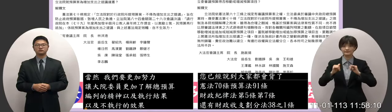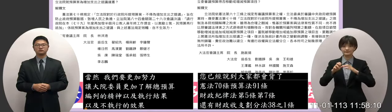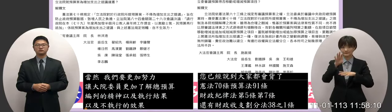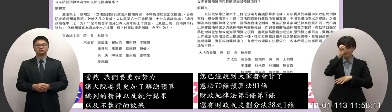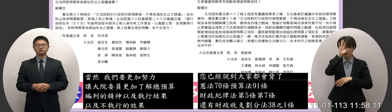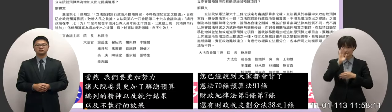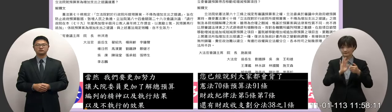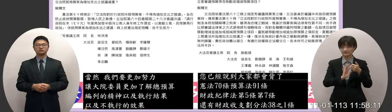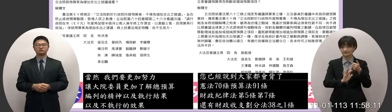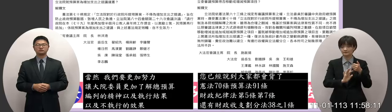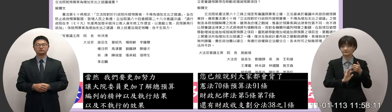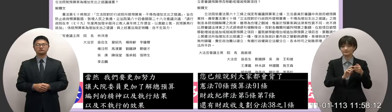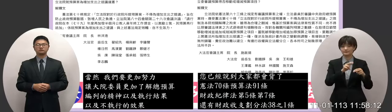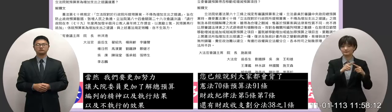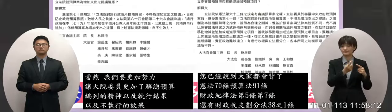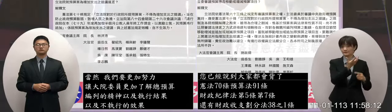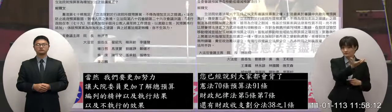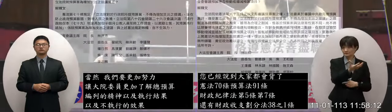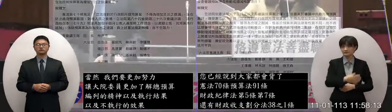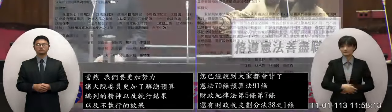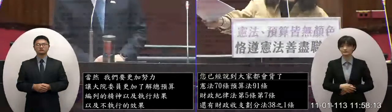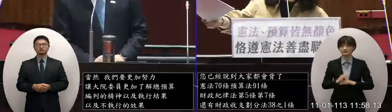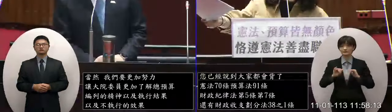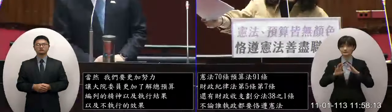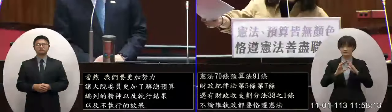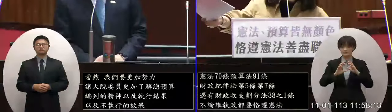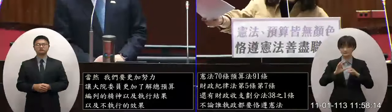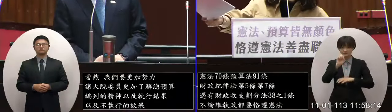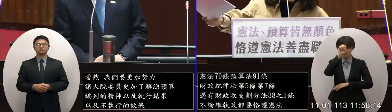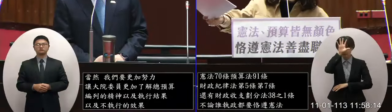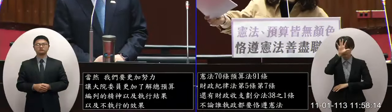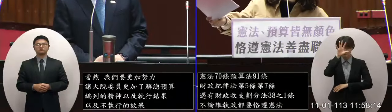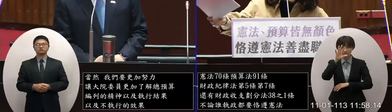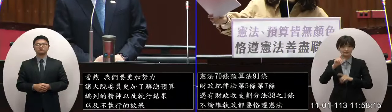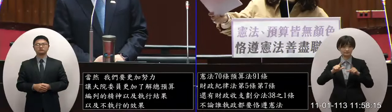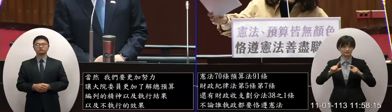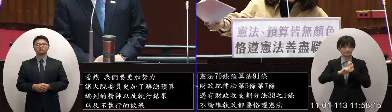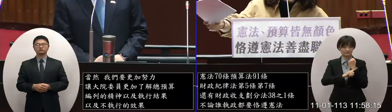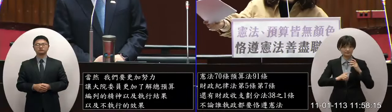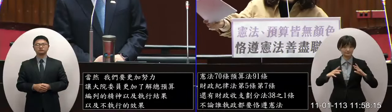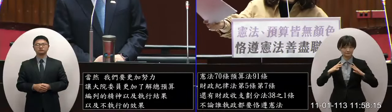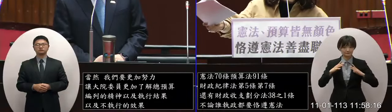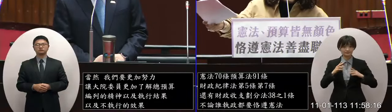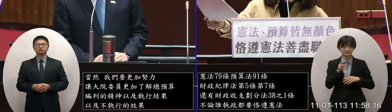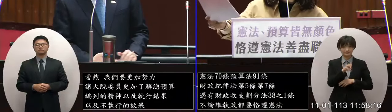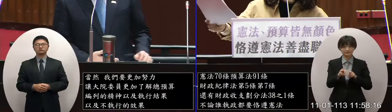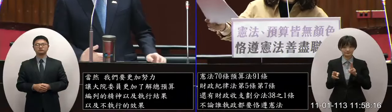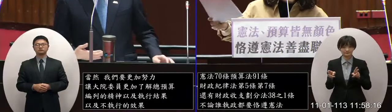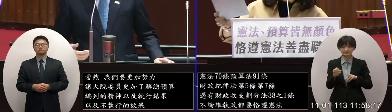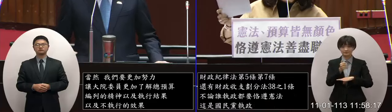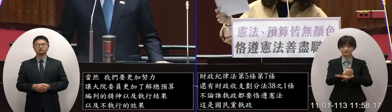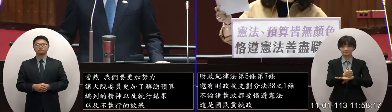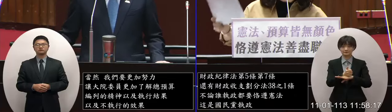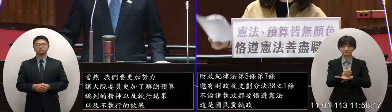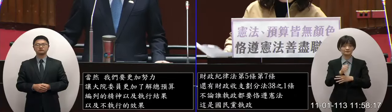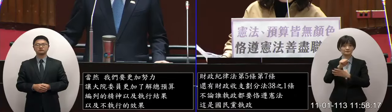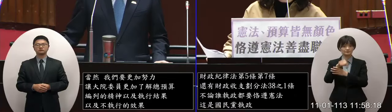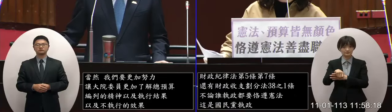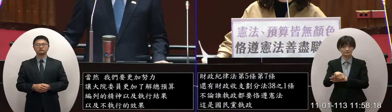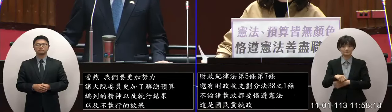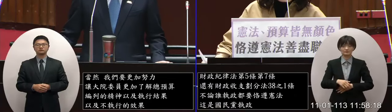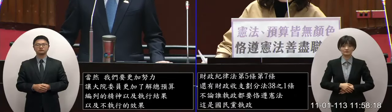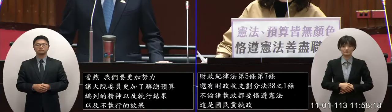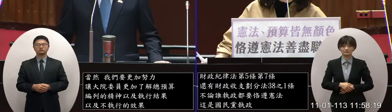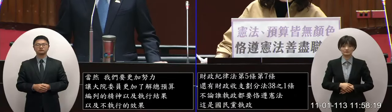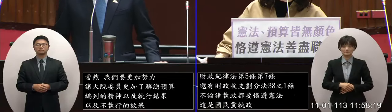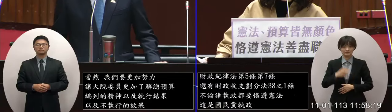党国会多数，国民党的大法官的 任命之下做出来的两个